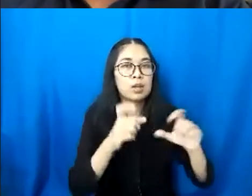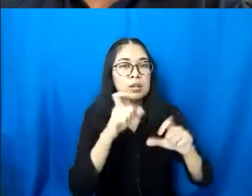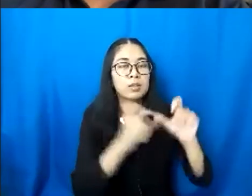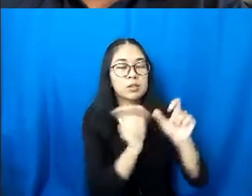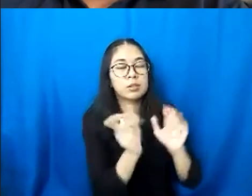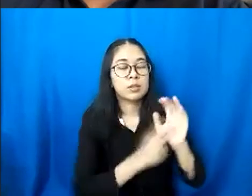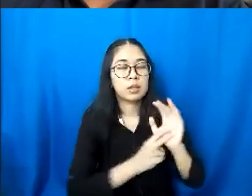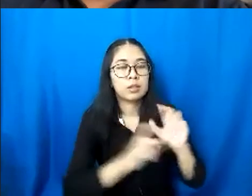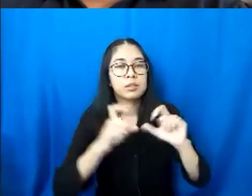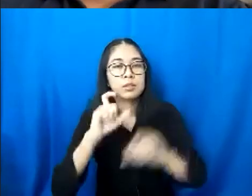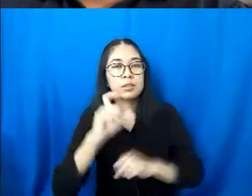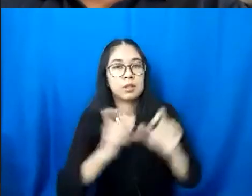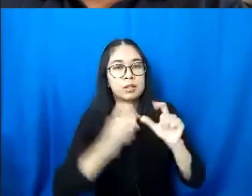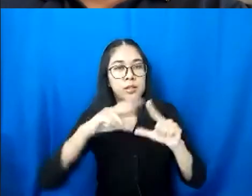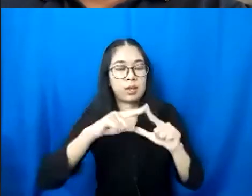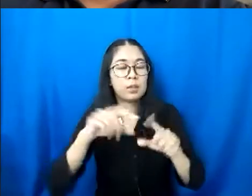di provinsi.